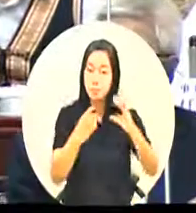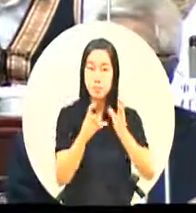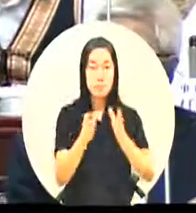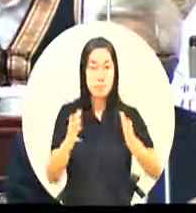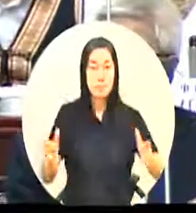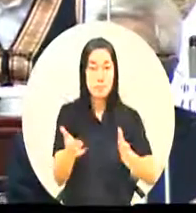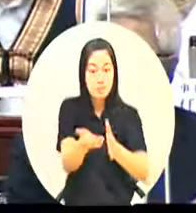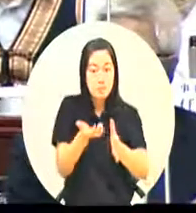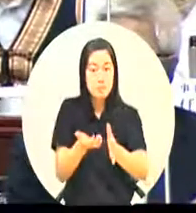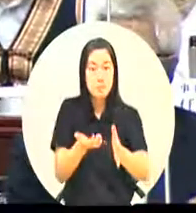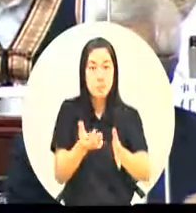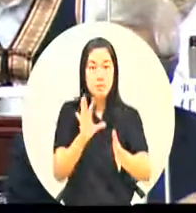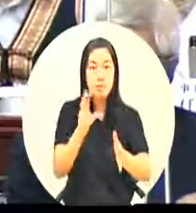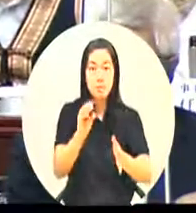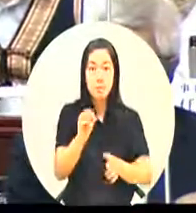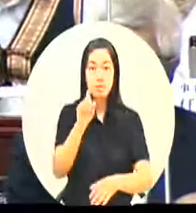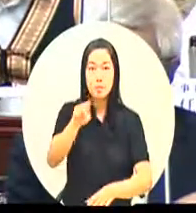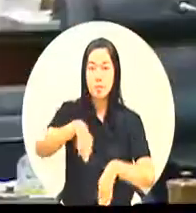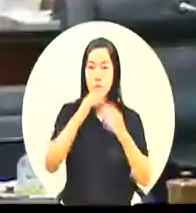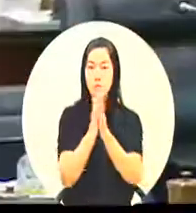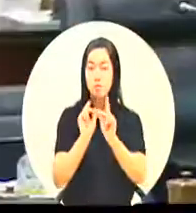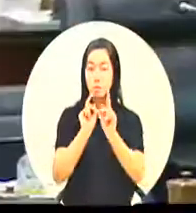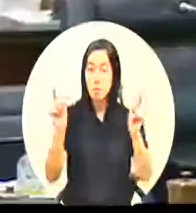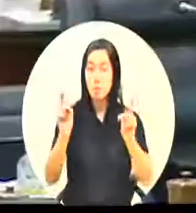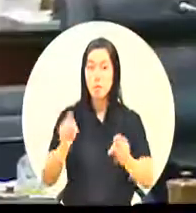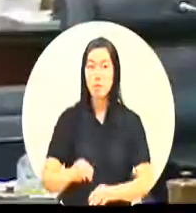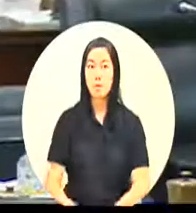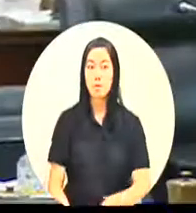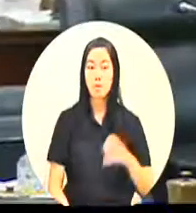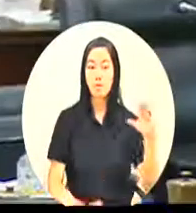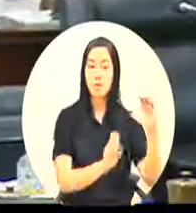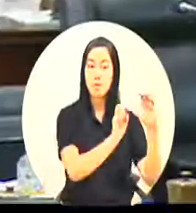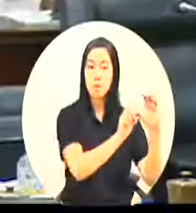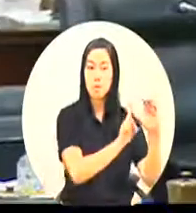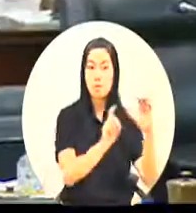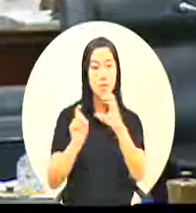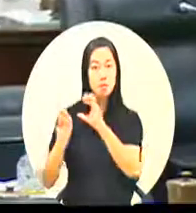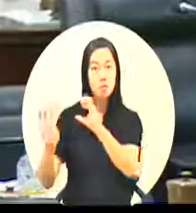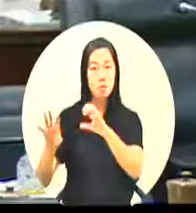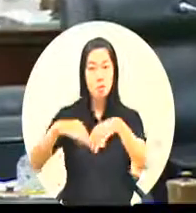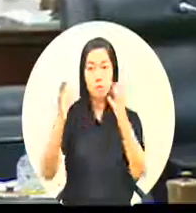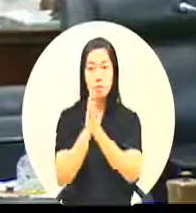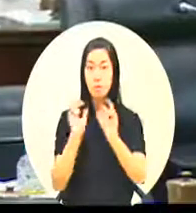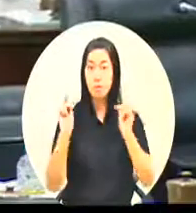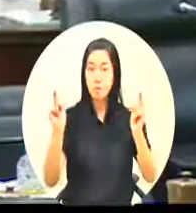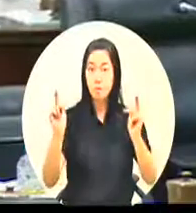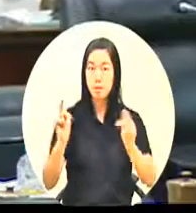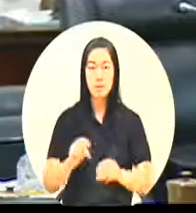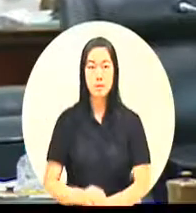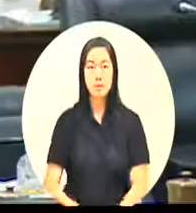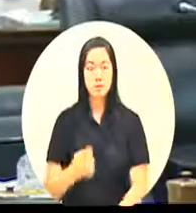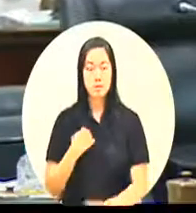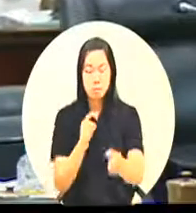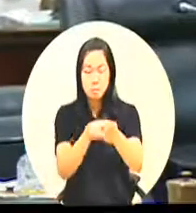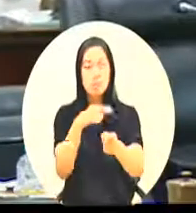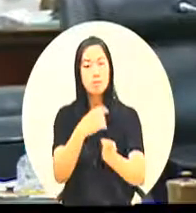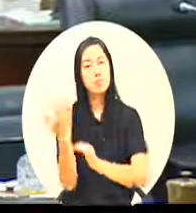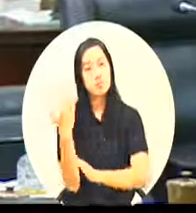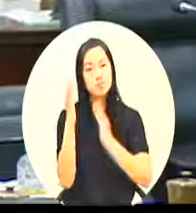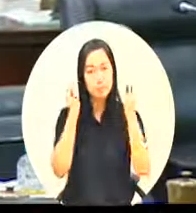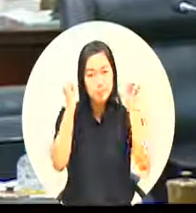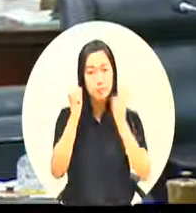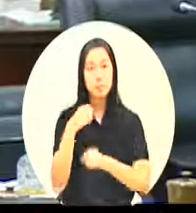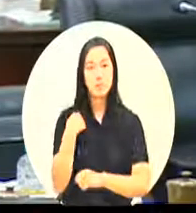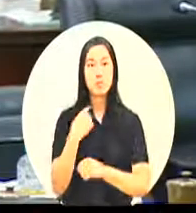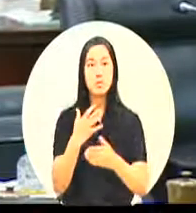前，有没有办法 OK 从西湾到西十四站？ 可以， 保证没问题吗？ 我们会朝这个目标努力哈。目前我们都是照